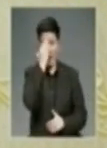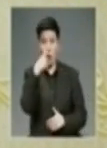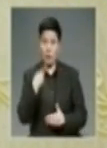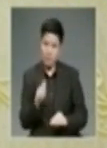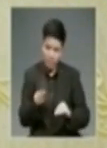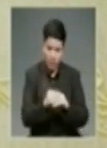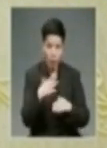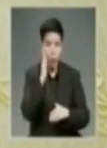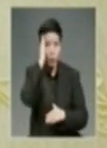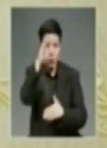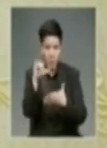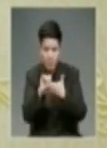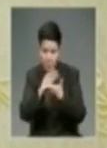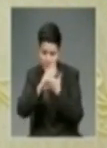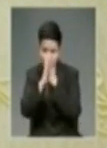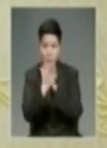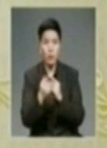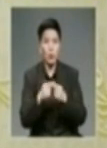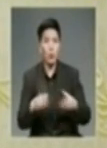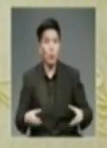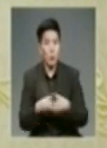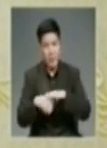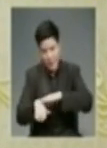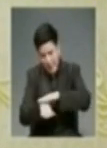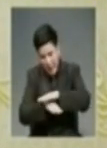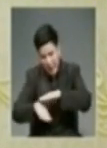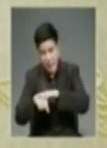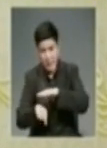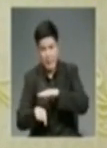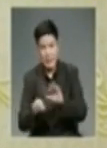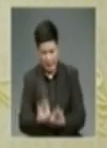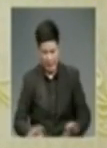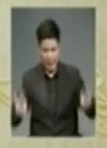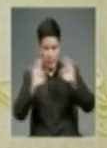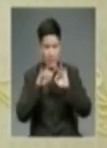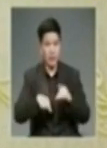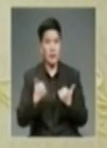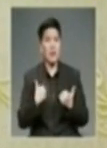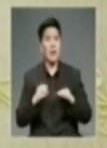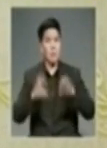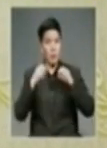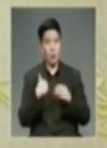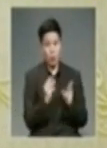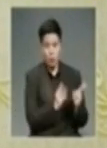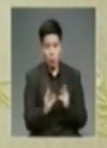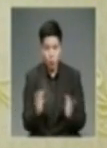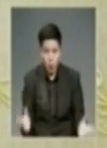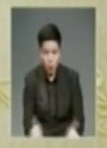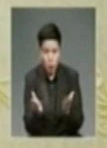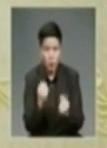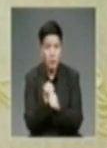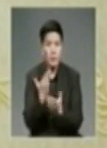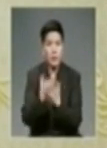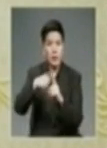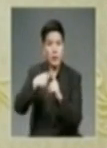ของการไปรูประยะยาวโดยเฉพาะยิ่งในกลุ่มฐานรากนะครับที่มีความสำคัญรัฐบาลก็มีหลายแนวทางที่จะส่งเสริมเพิ่มรายได้